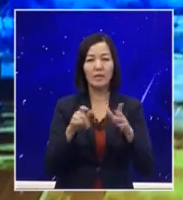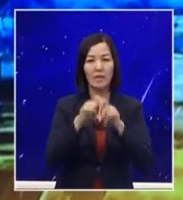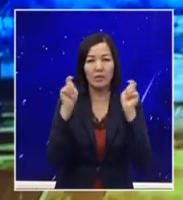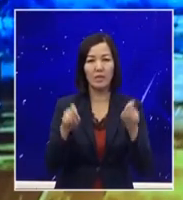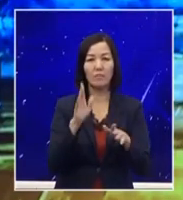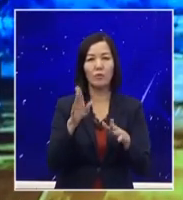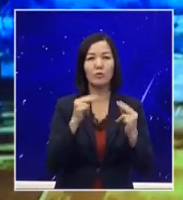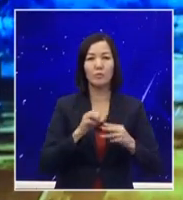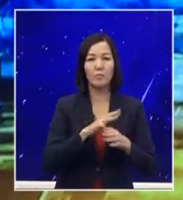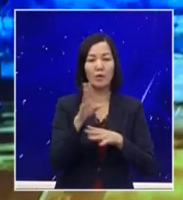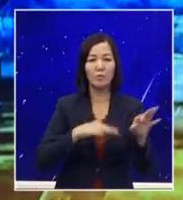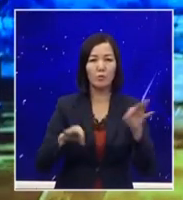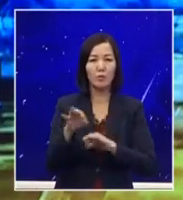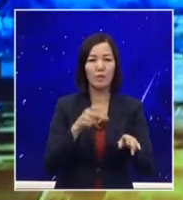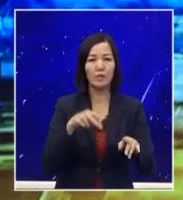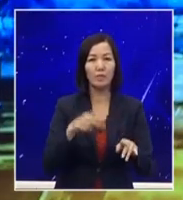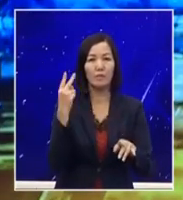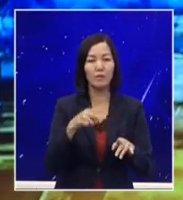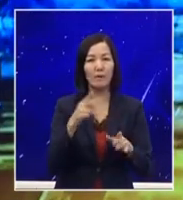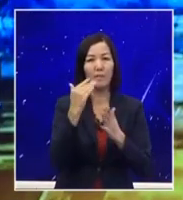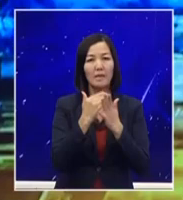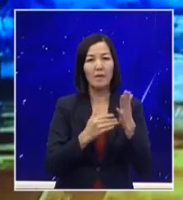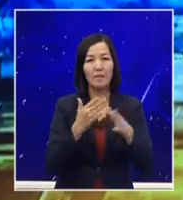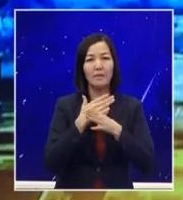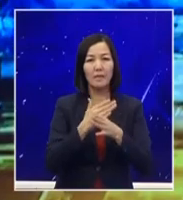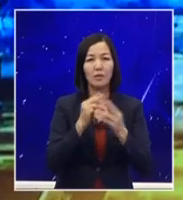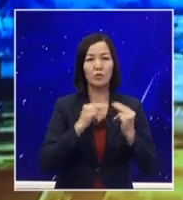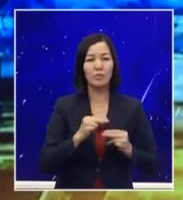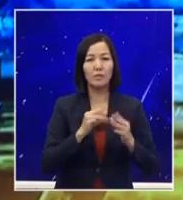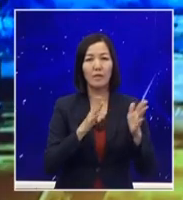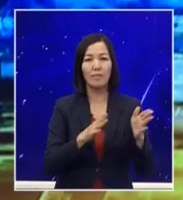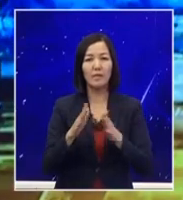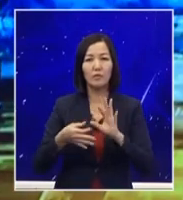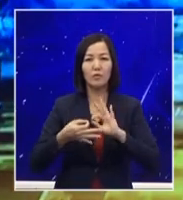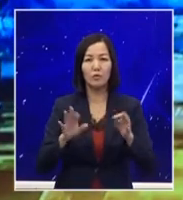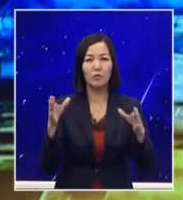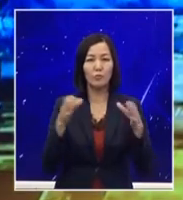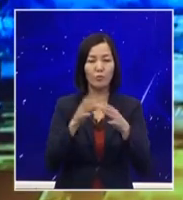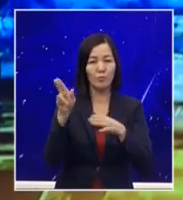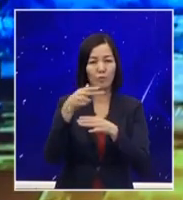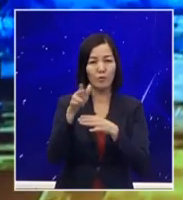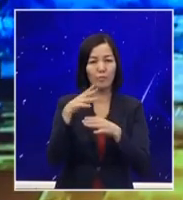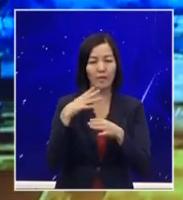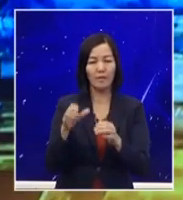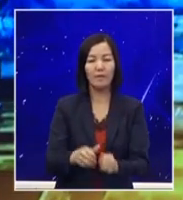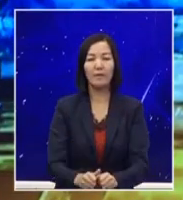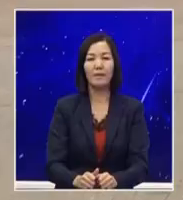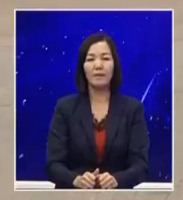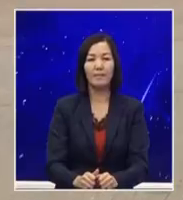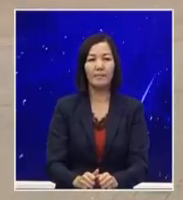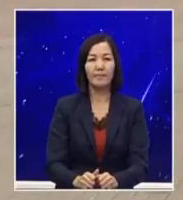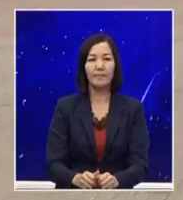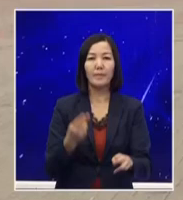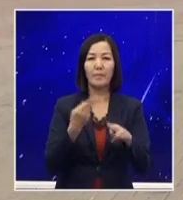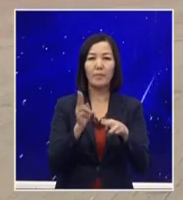берілмек. Жұмыспен қамту жол картасы 2020 бағдарламасы аясындағы жұмыстар барысын түсірілім тобы көріп қайтты.